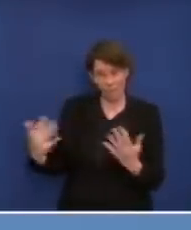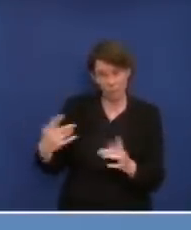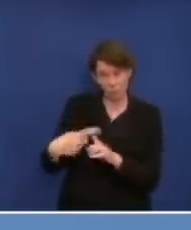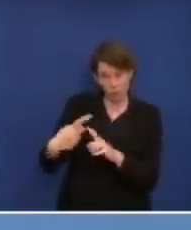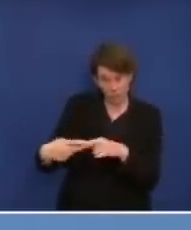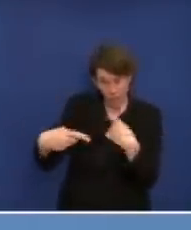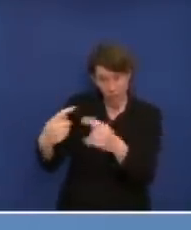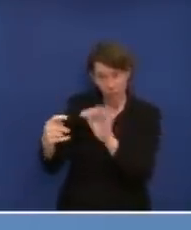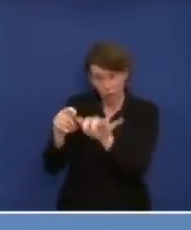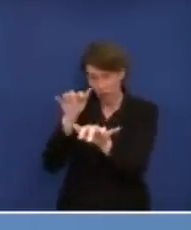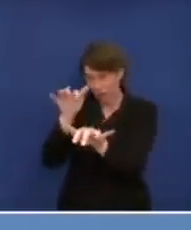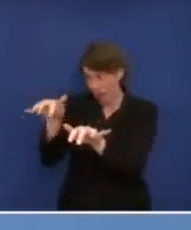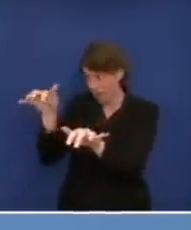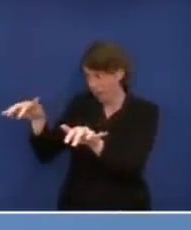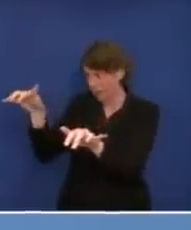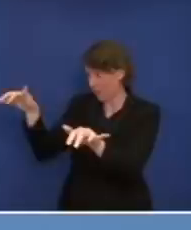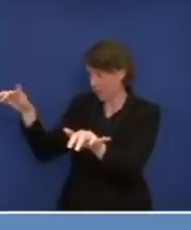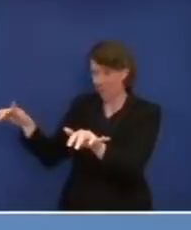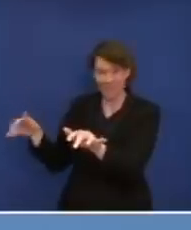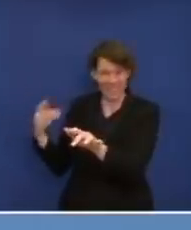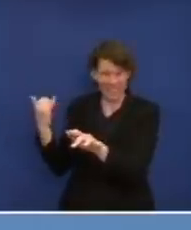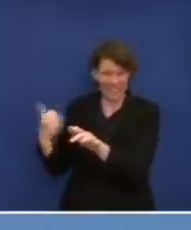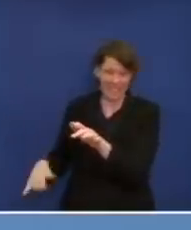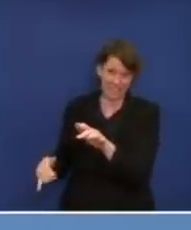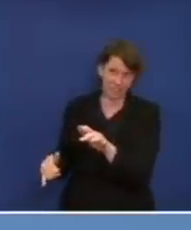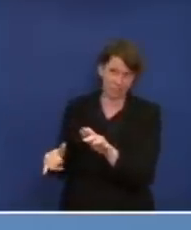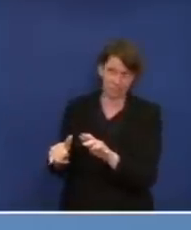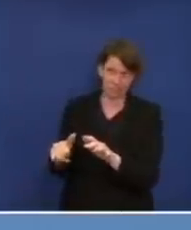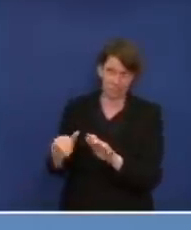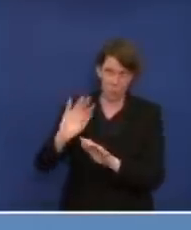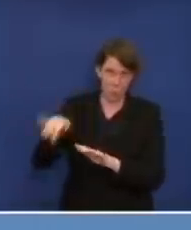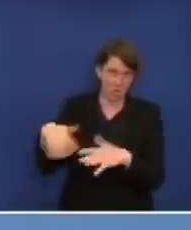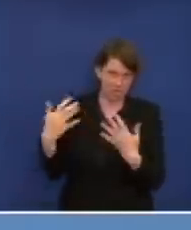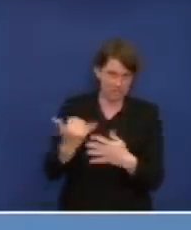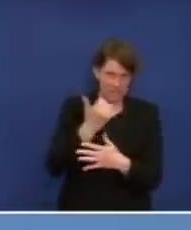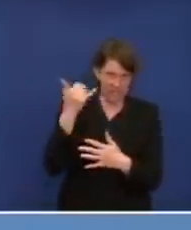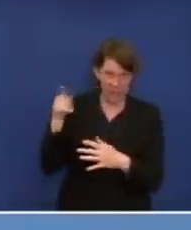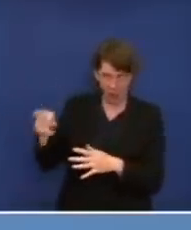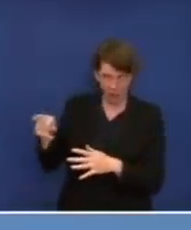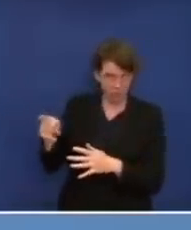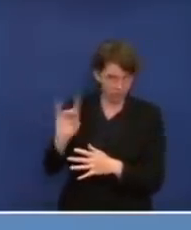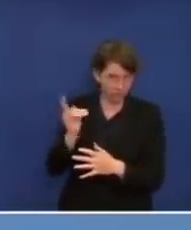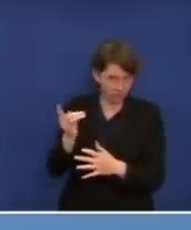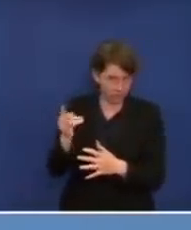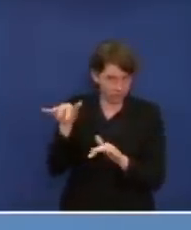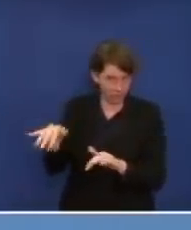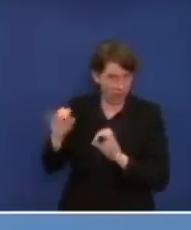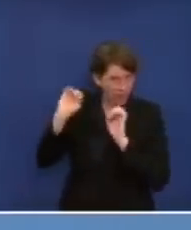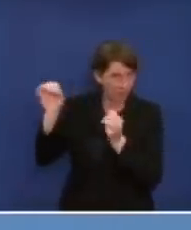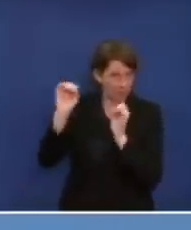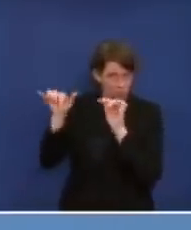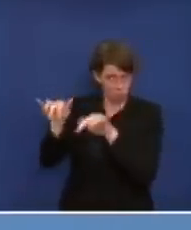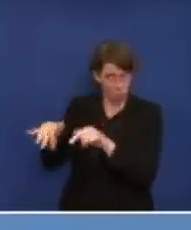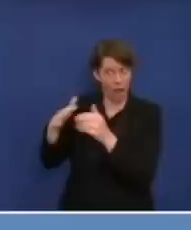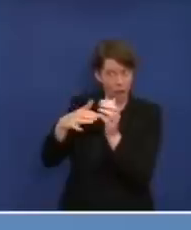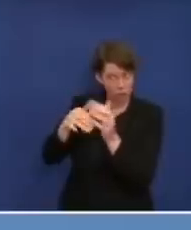in den letzten Jahrzehnten, muss man ja sagen, des internationalen Engagements in Afghanistan aufgebaut